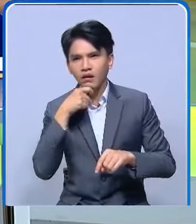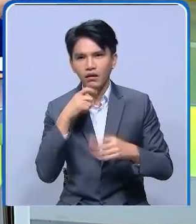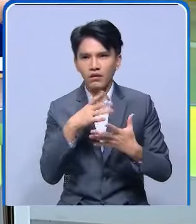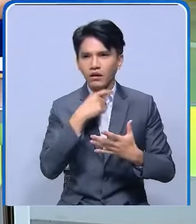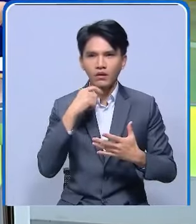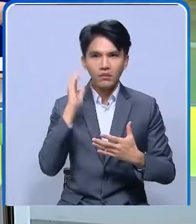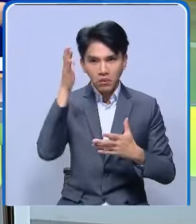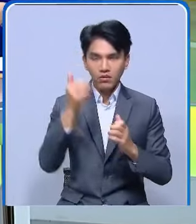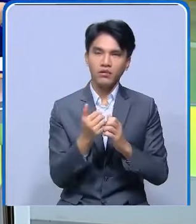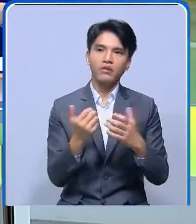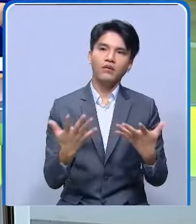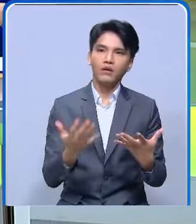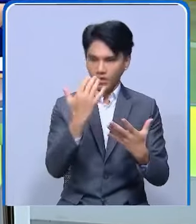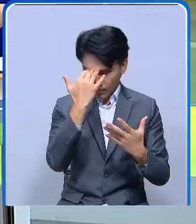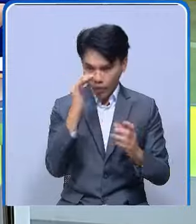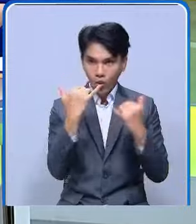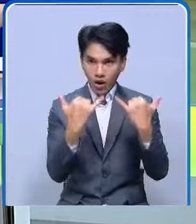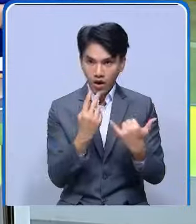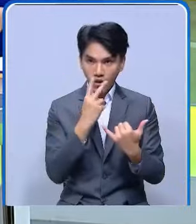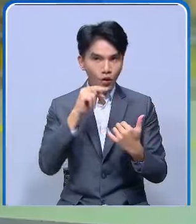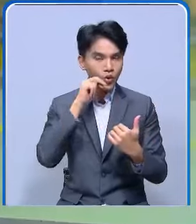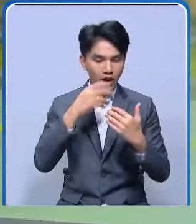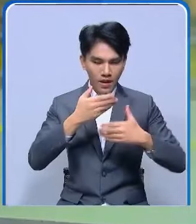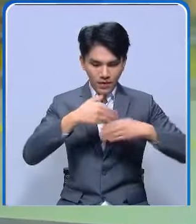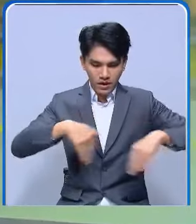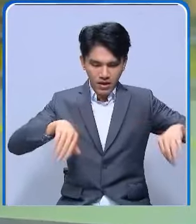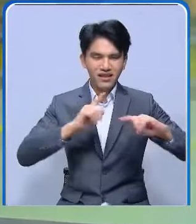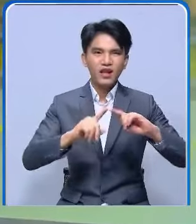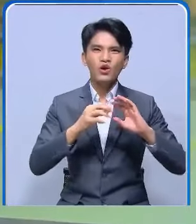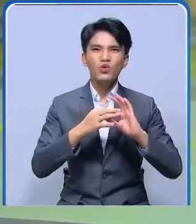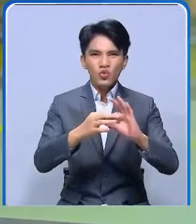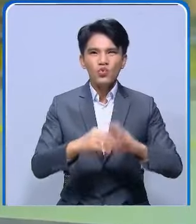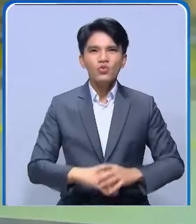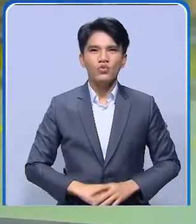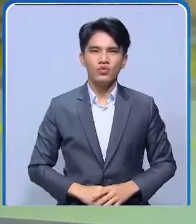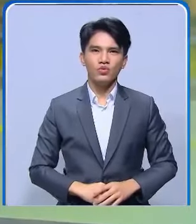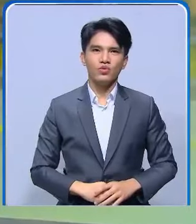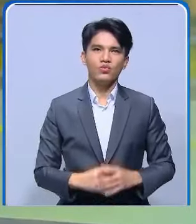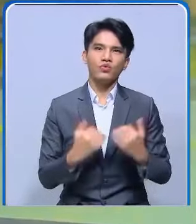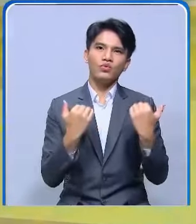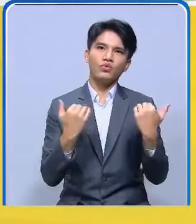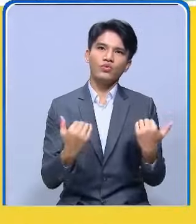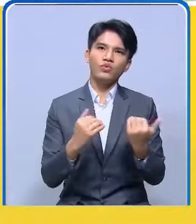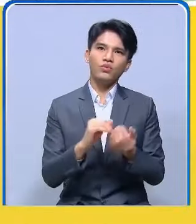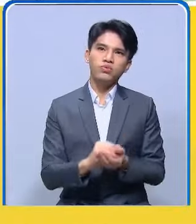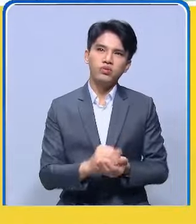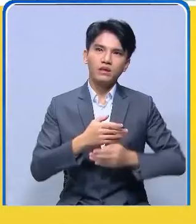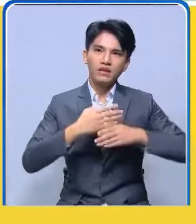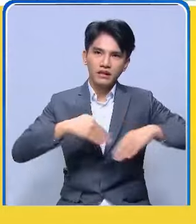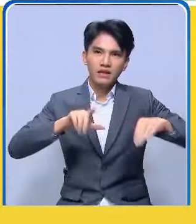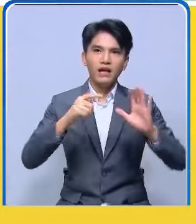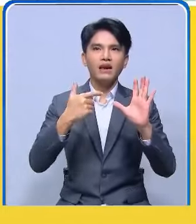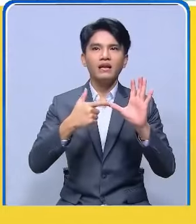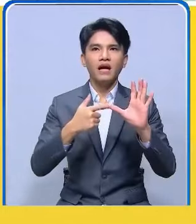จะหนักแค่ไหนยังไงเพราะว่าพอไปดูปริมาณน้ำในเขื่อนเนี่ยมันก็น่าเป็นห่วงอยู่เหมือนกันนะคะคุณผู้ชมตอนนี้เนี่ยไปเจอว่าเขื่อนลำตะคอง